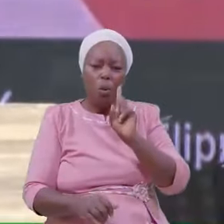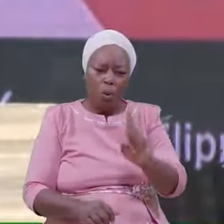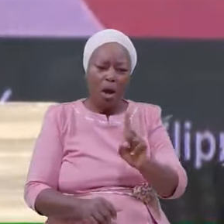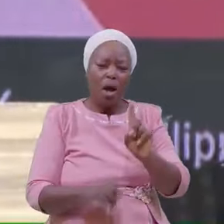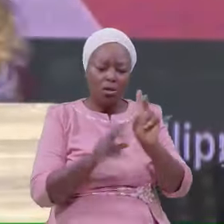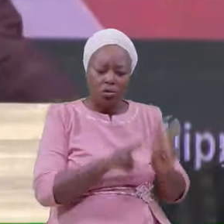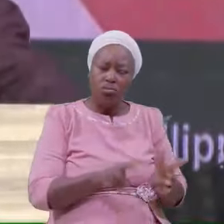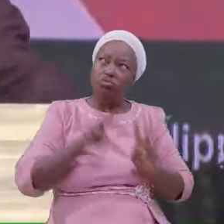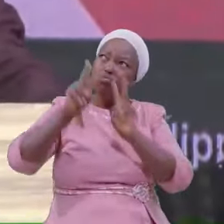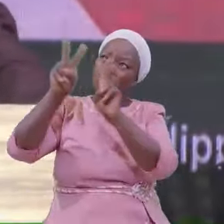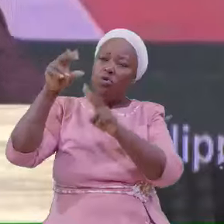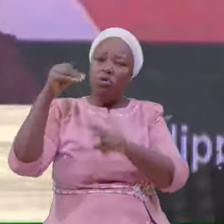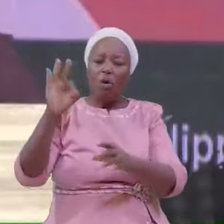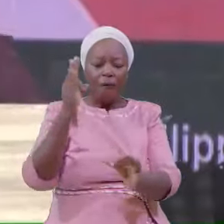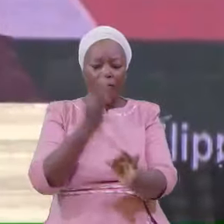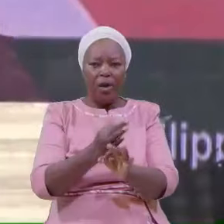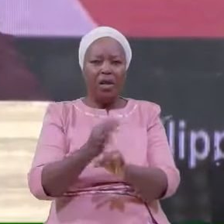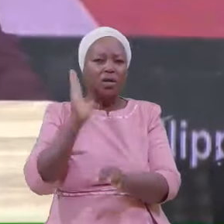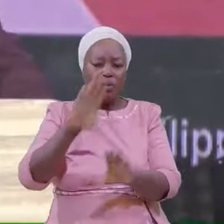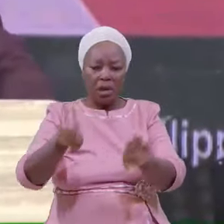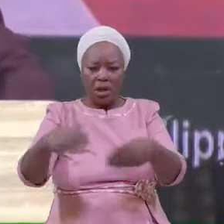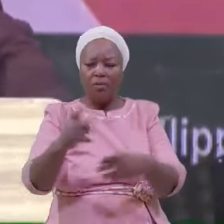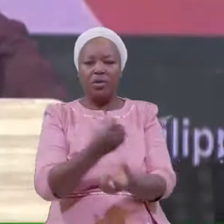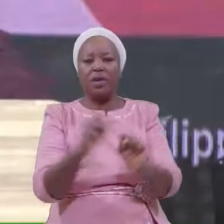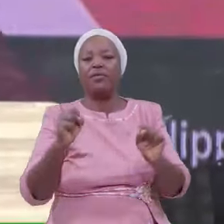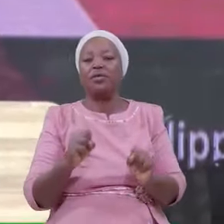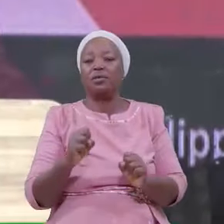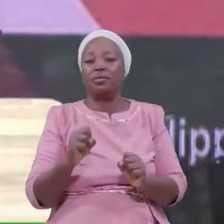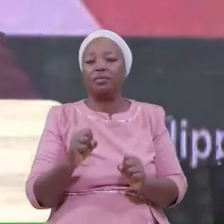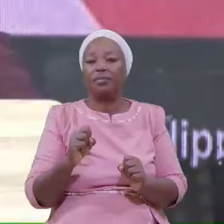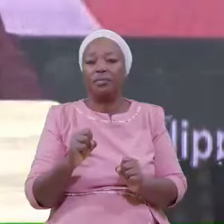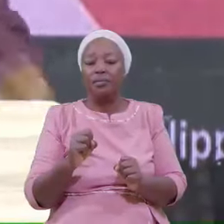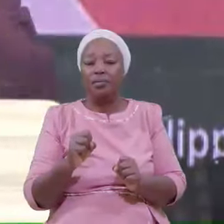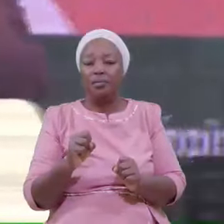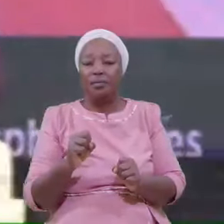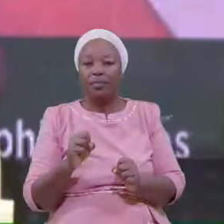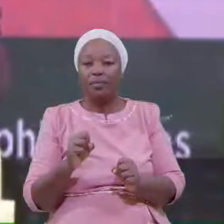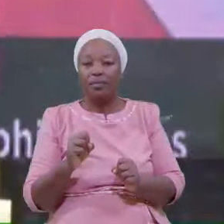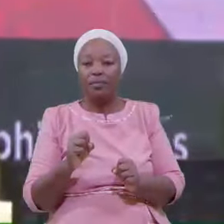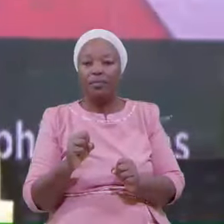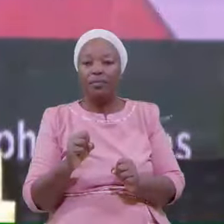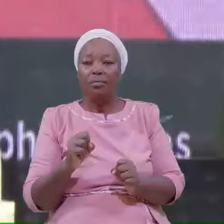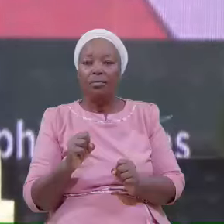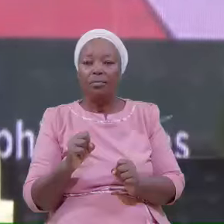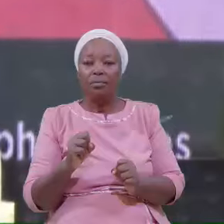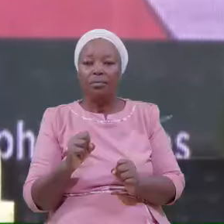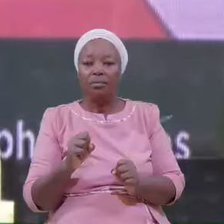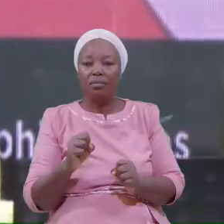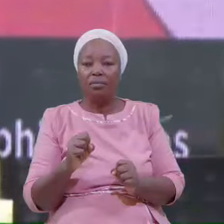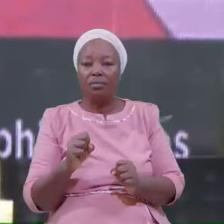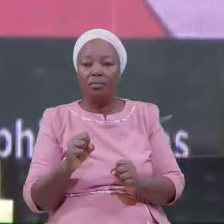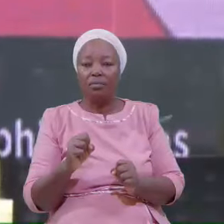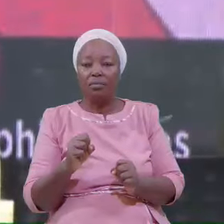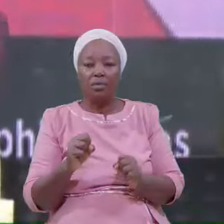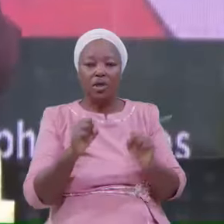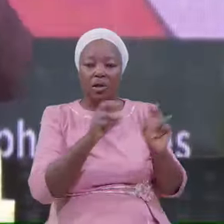will get salvation to you. Isang tingin sa Panginoon, maliligtas ka at darating ang kaligtasan sa iyo. Look